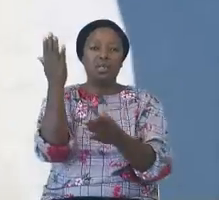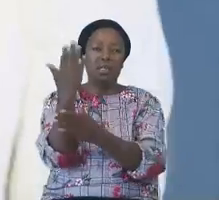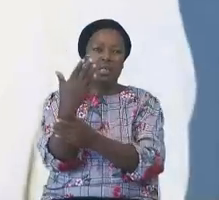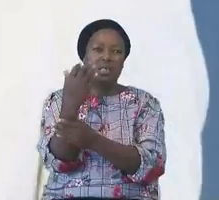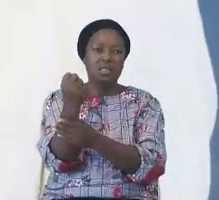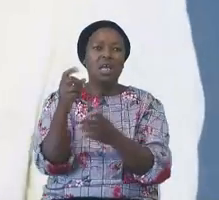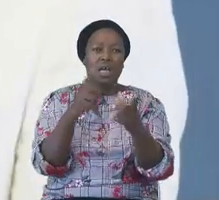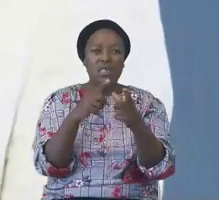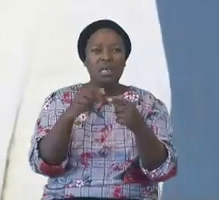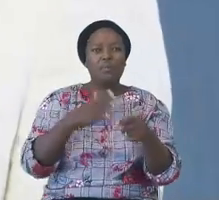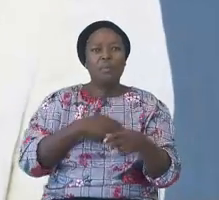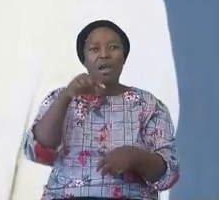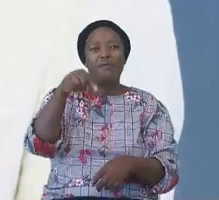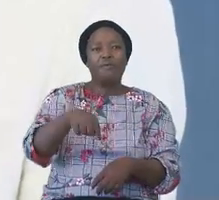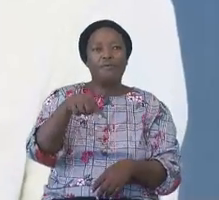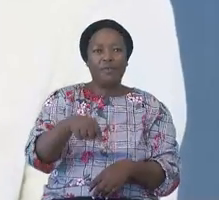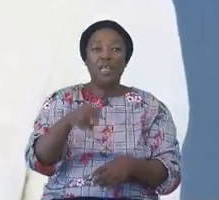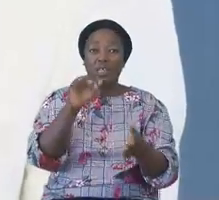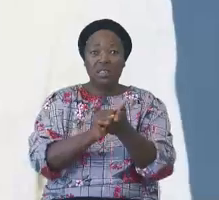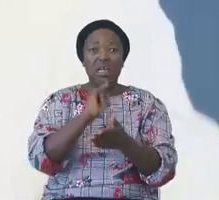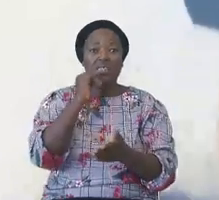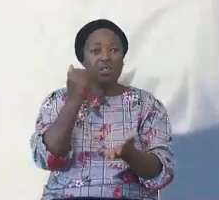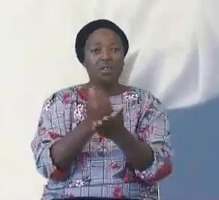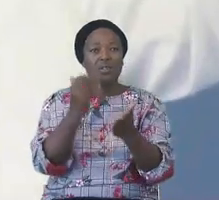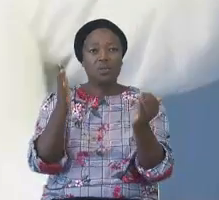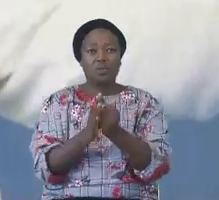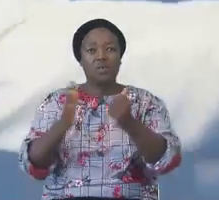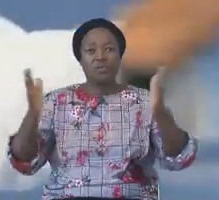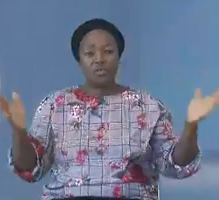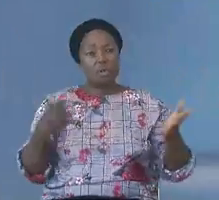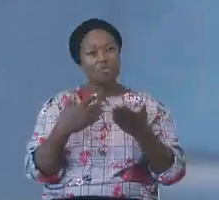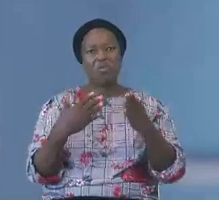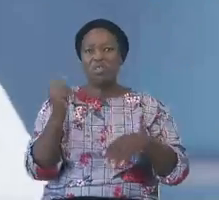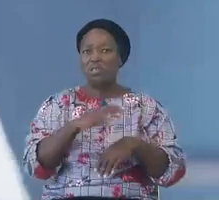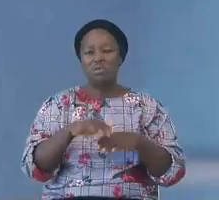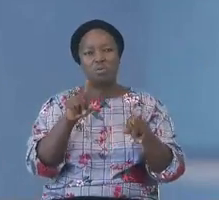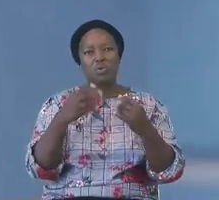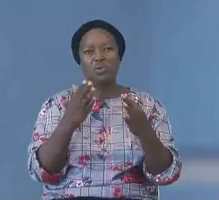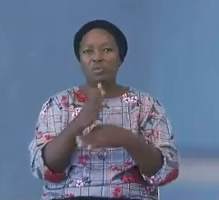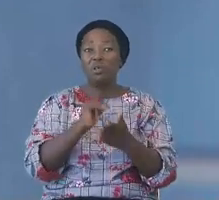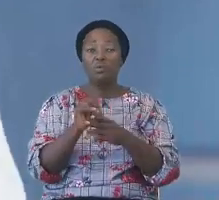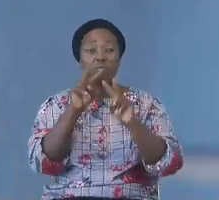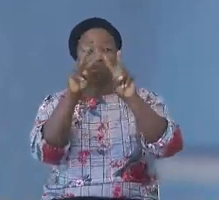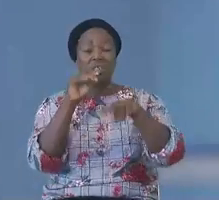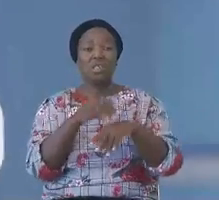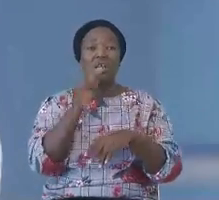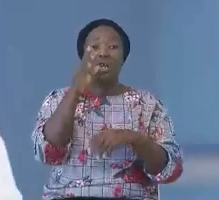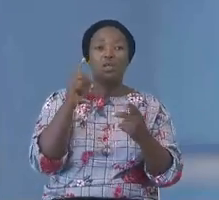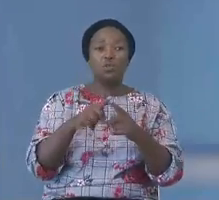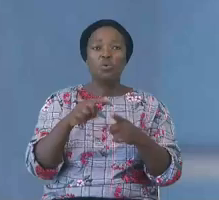ont percé mes mains et mes pieds. Ça, c'est la crucifixion.